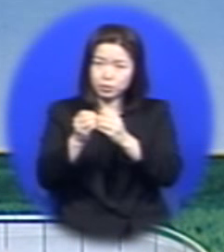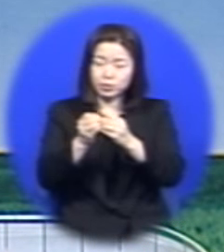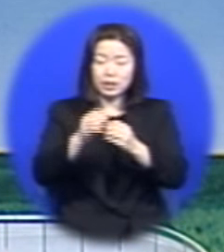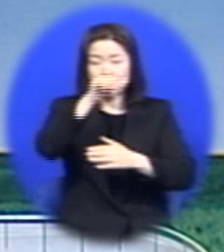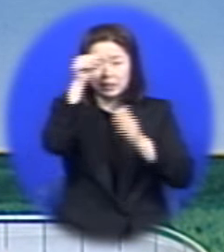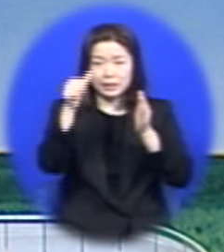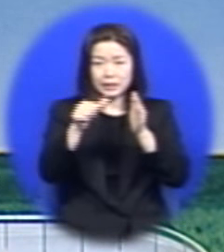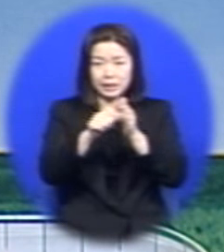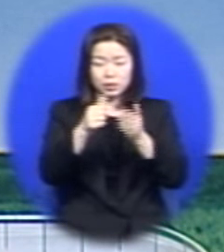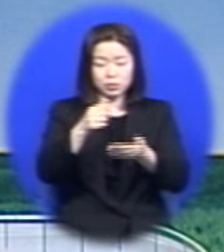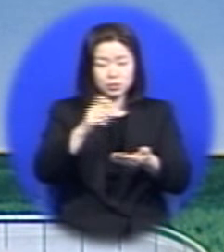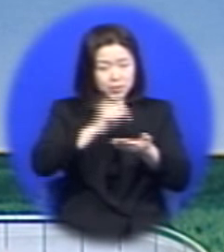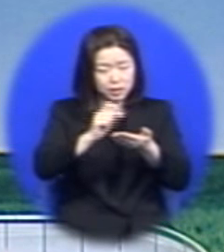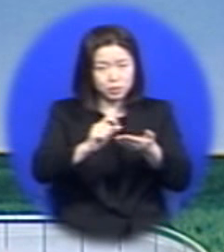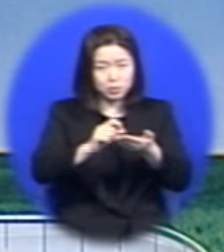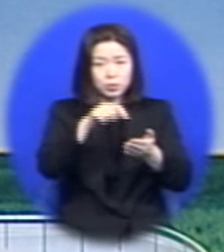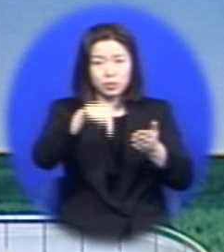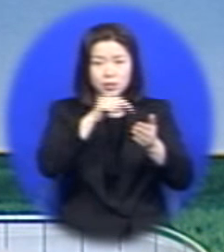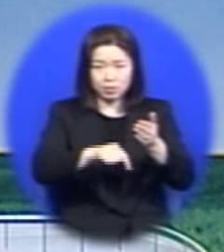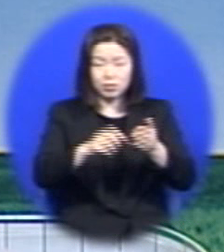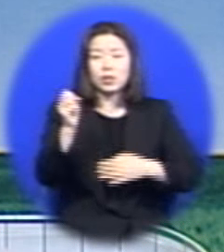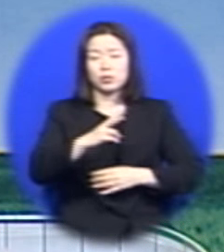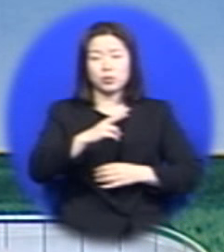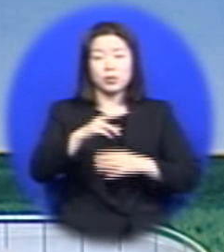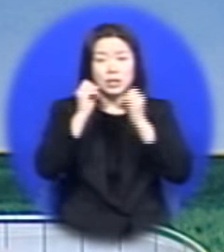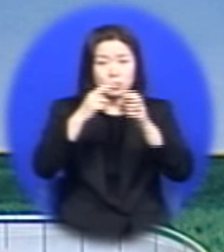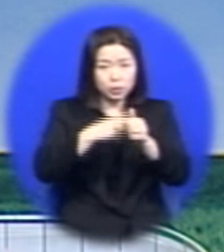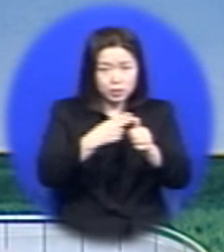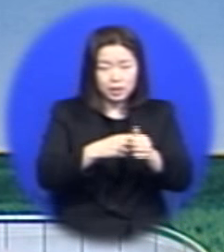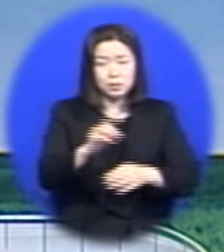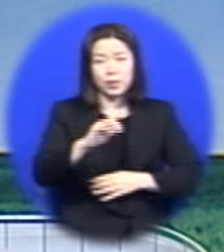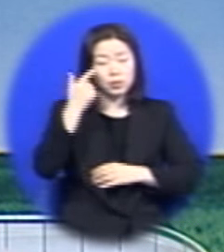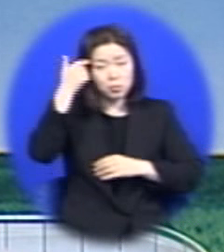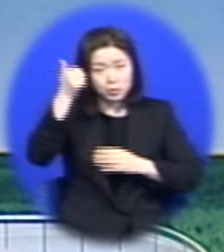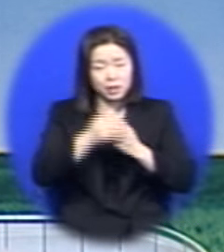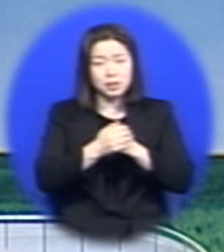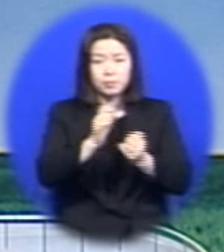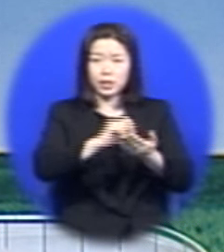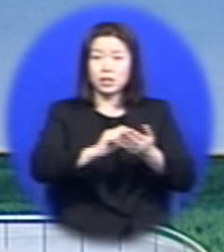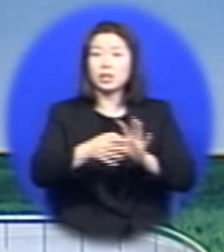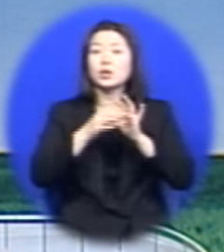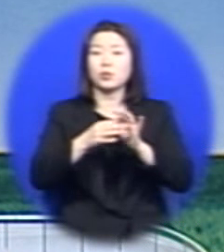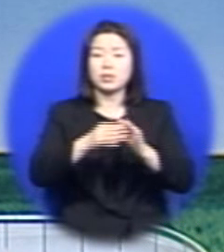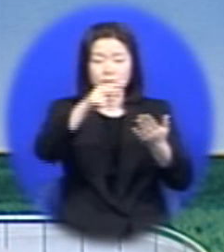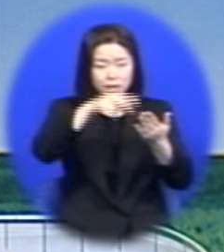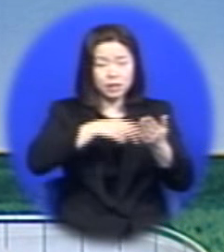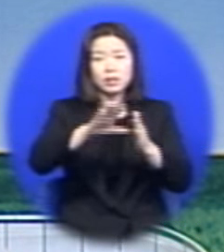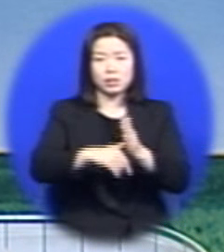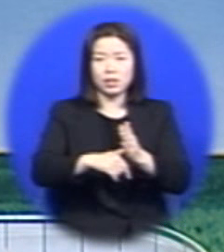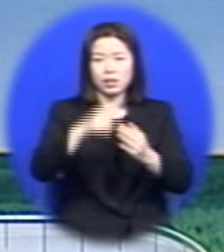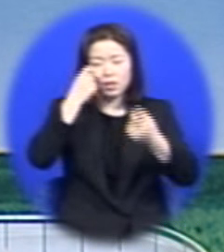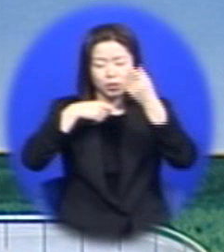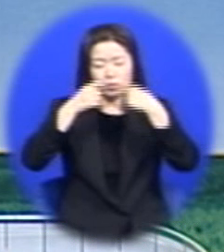속에서 읽으면서 또 선교사님들 또는 어떤 목사님의 일기를 통해서 읽으면서